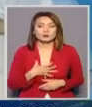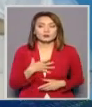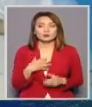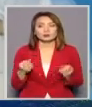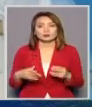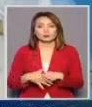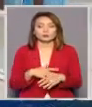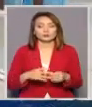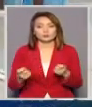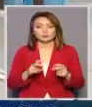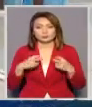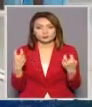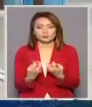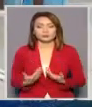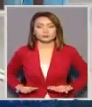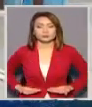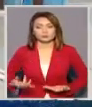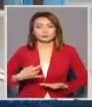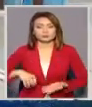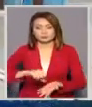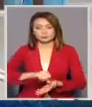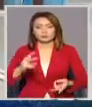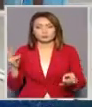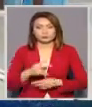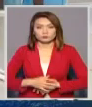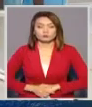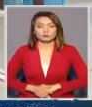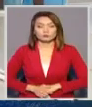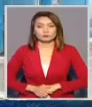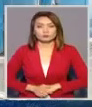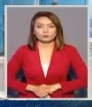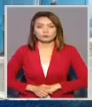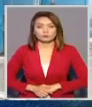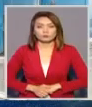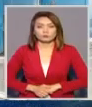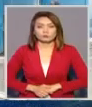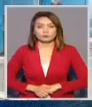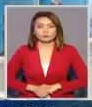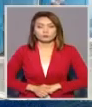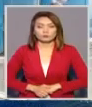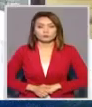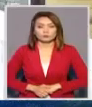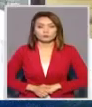для народа политической кампании жители района принимают активное участие.